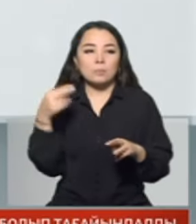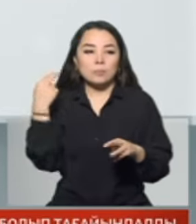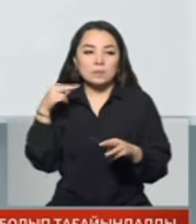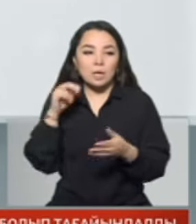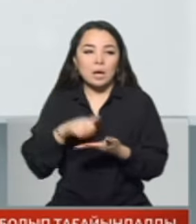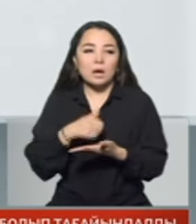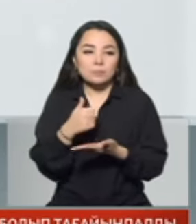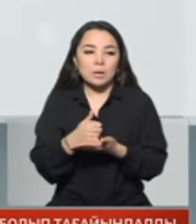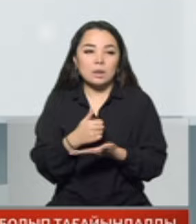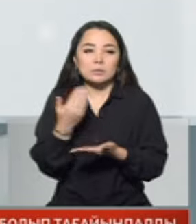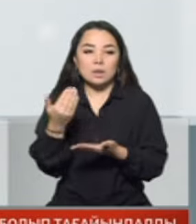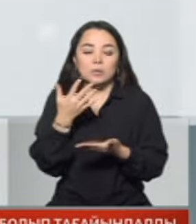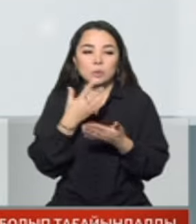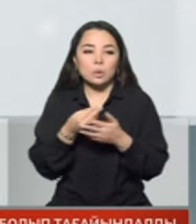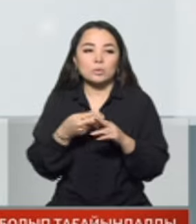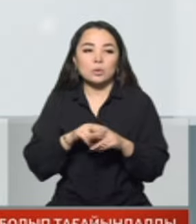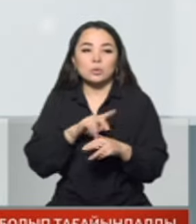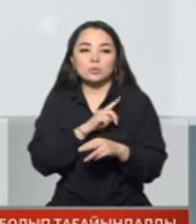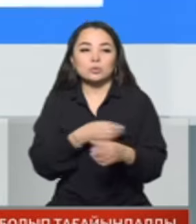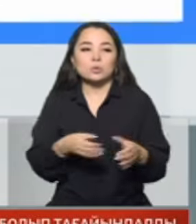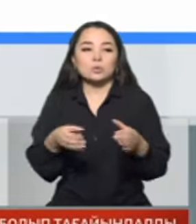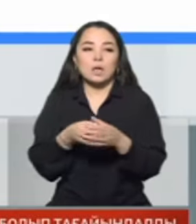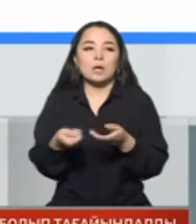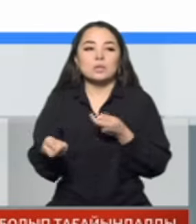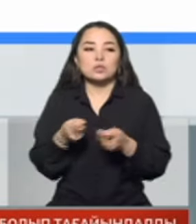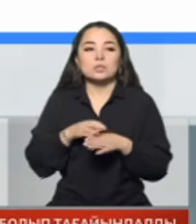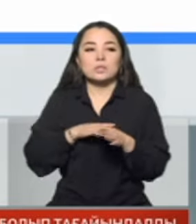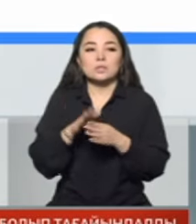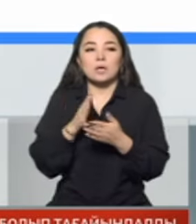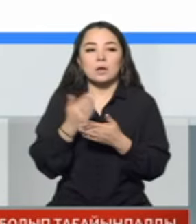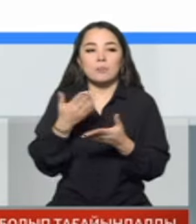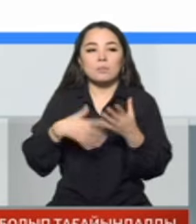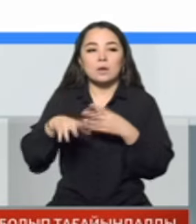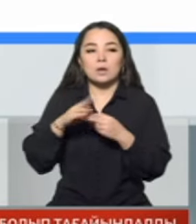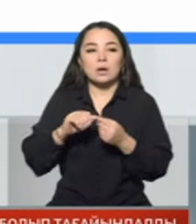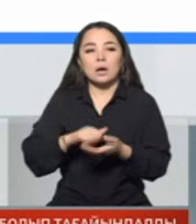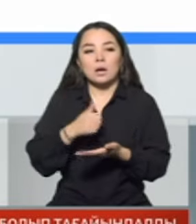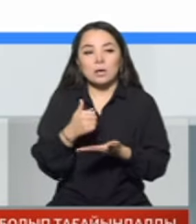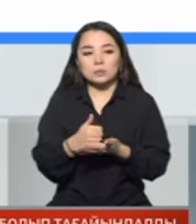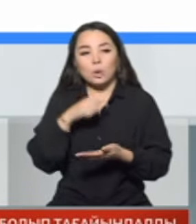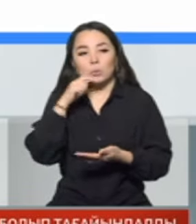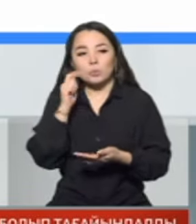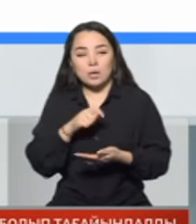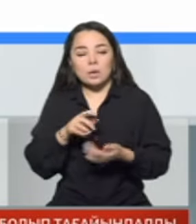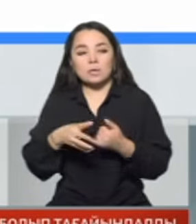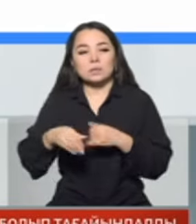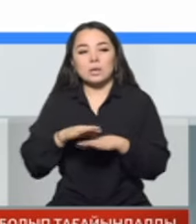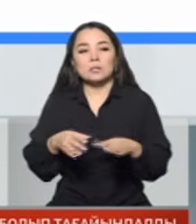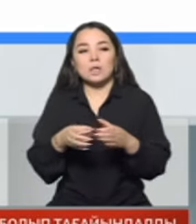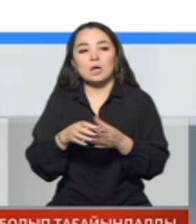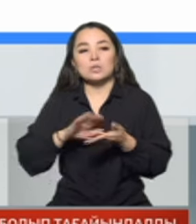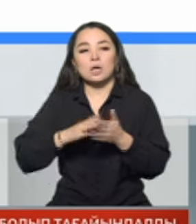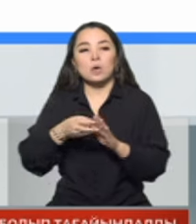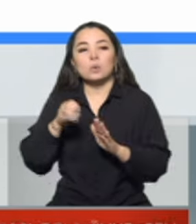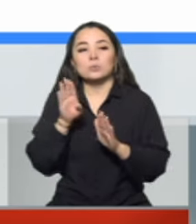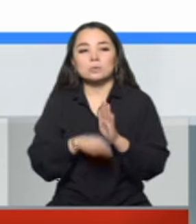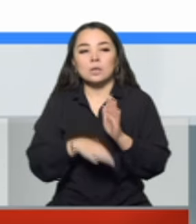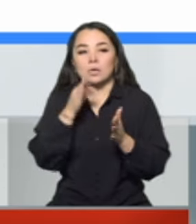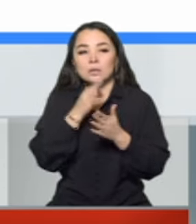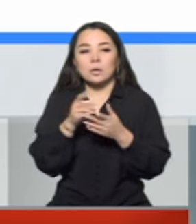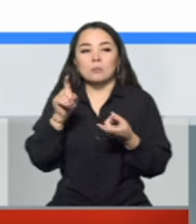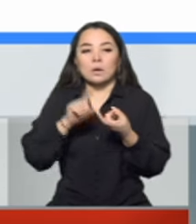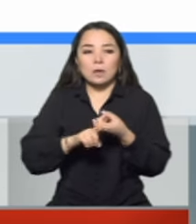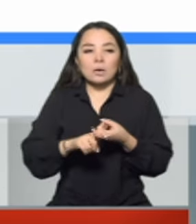президент әкімшілігінің басшысына және күшті құрылымдардың жетекшілерімен барлық әкімдерге Украина төңірегіндегі жағдайдың ушығына